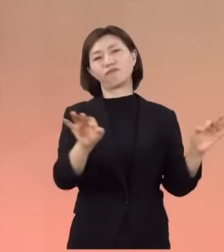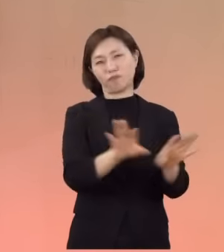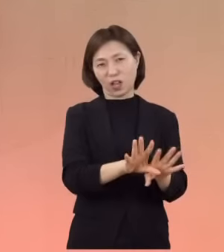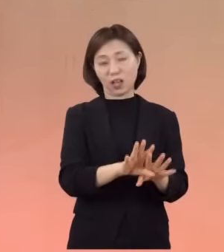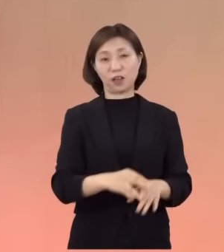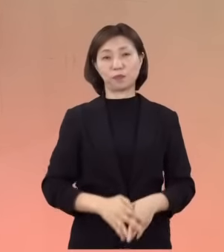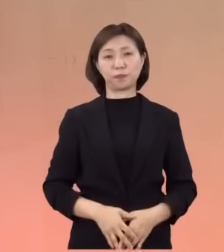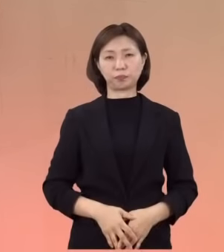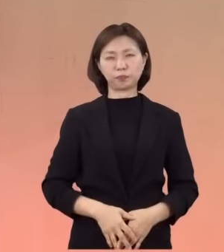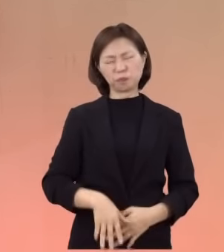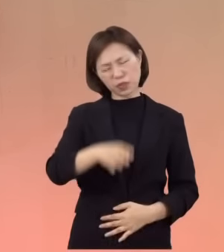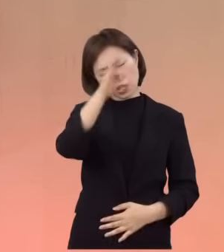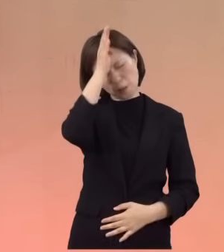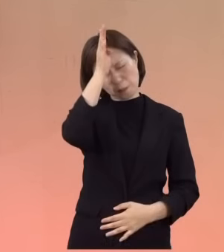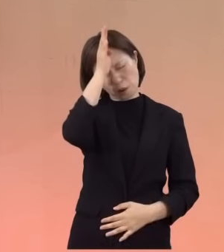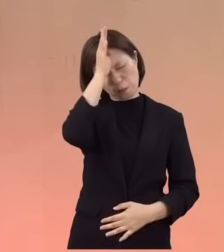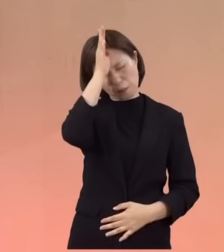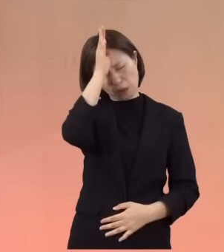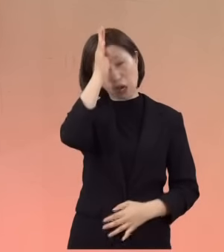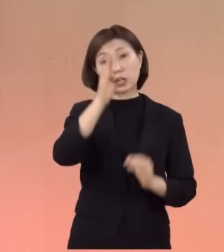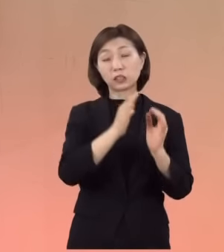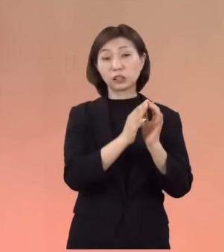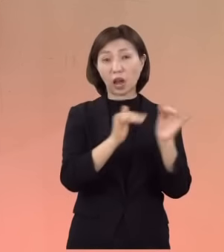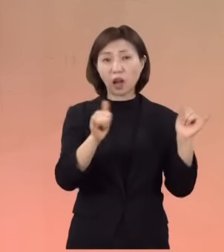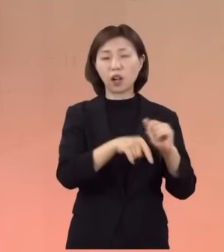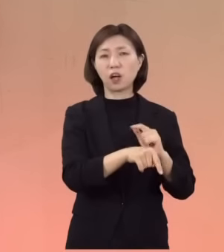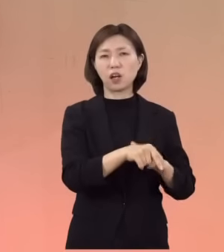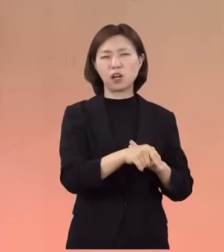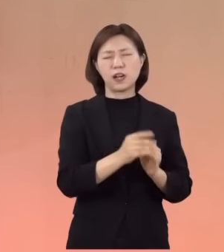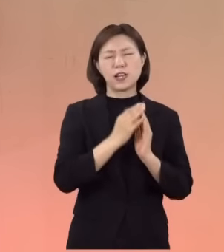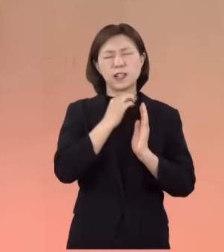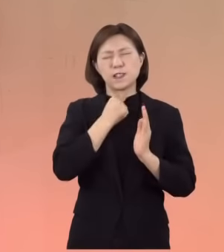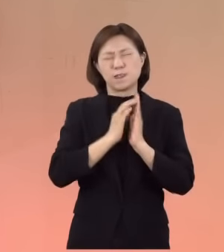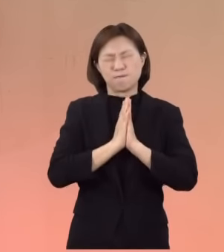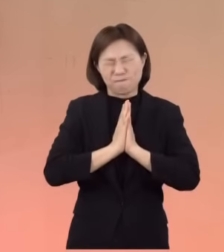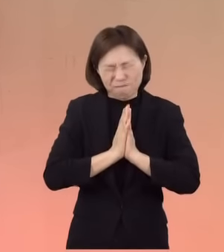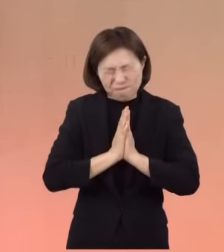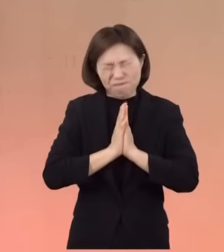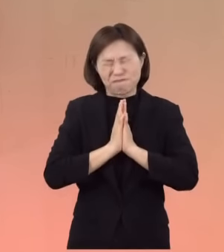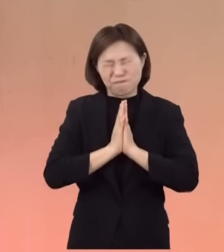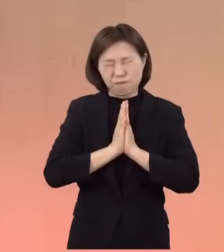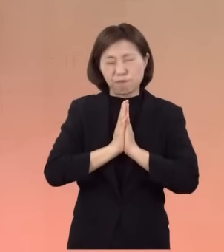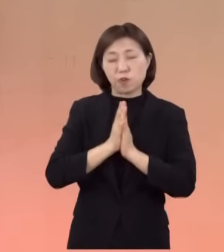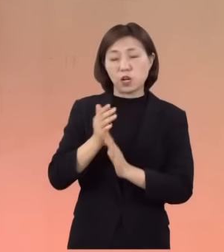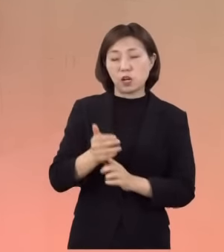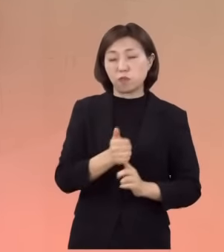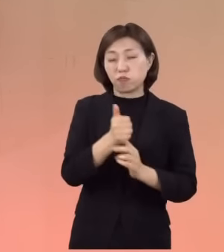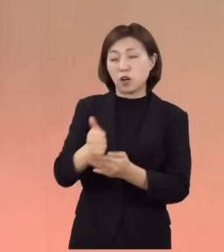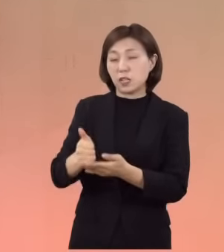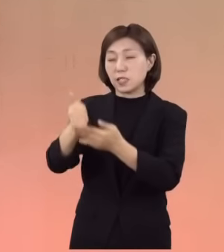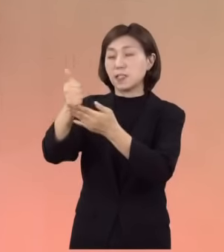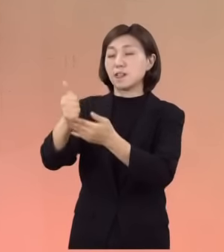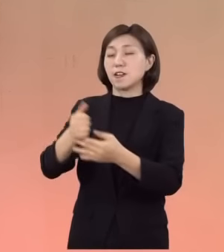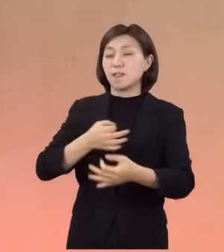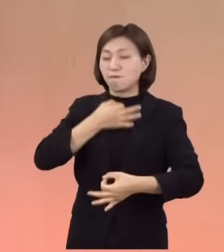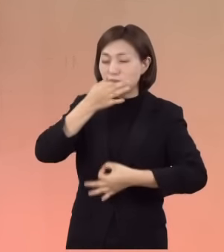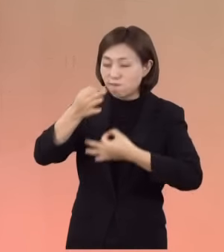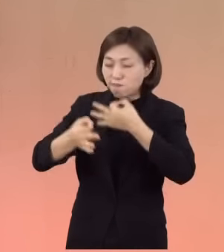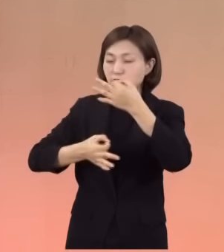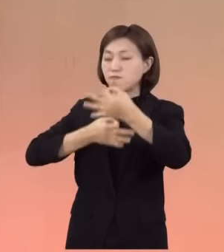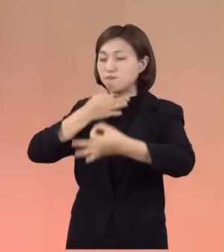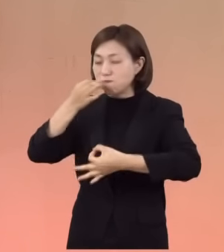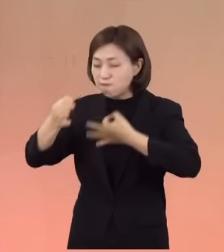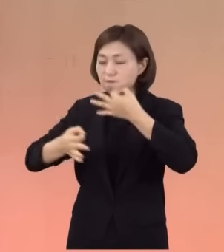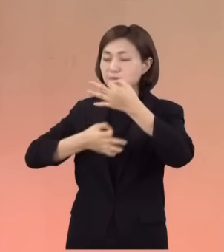질병을 가진이 병자가 절하게 절하게 염불하고 서